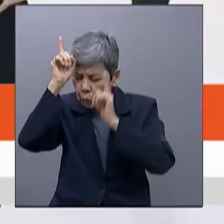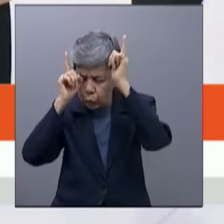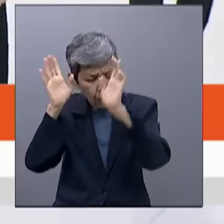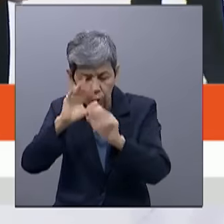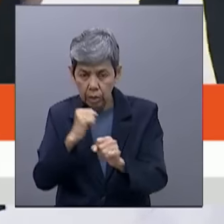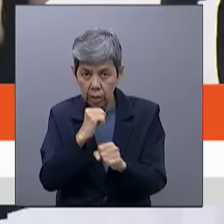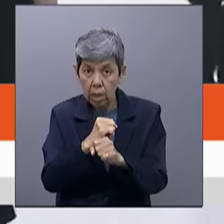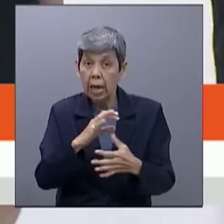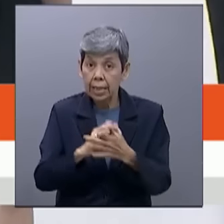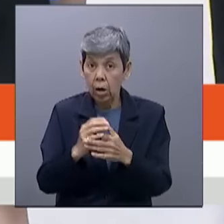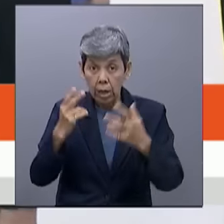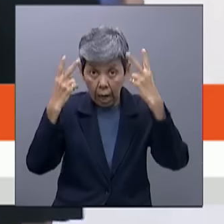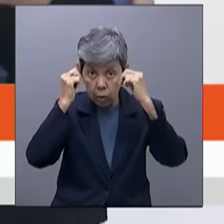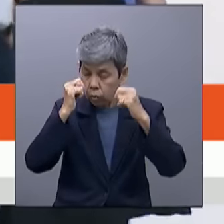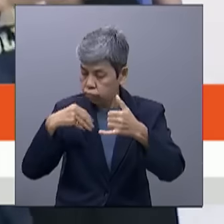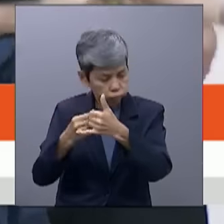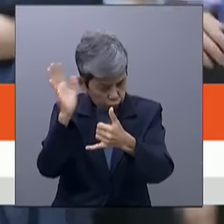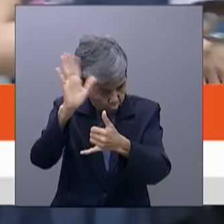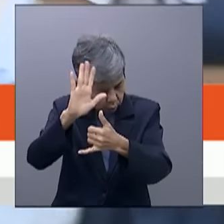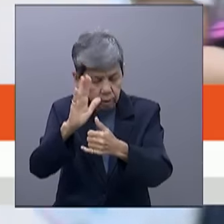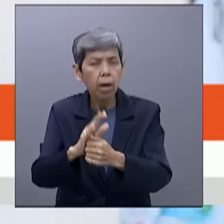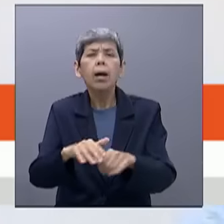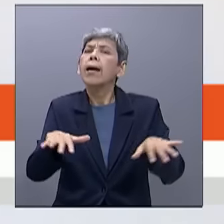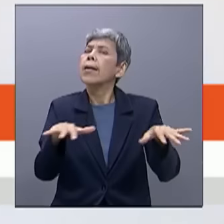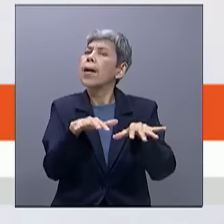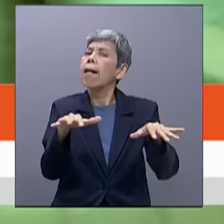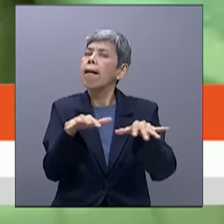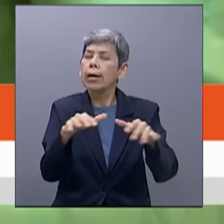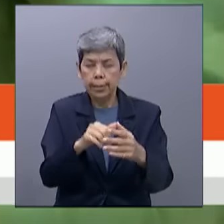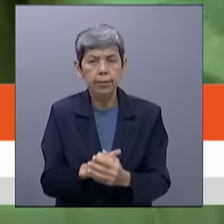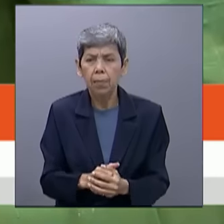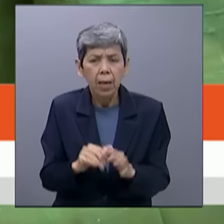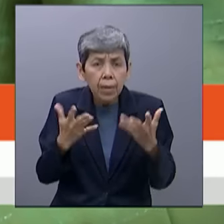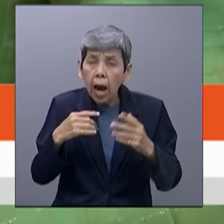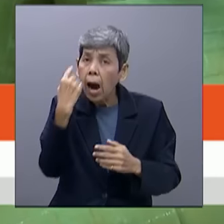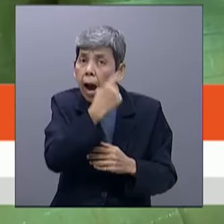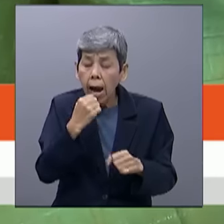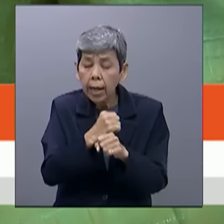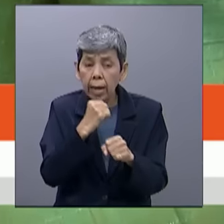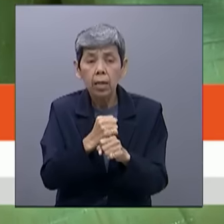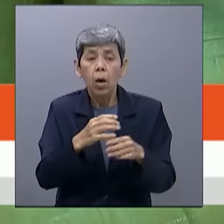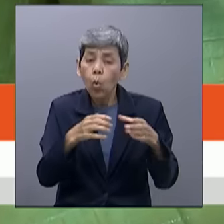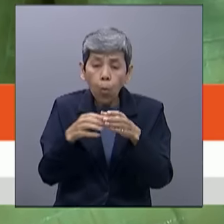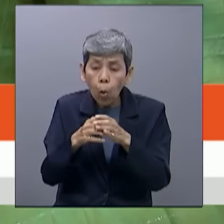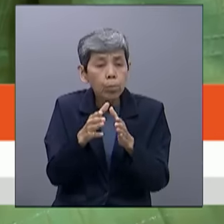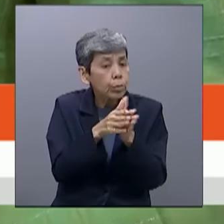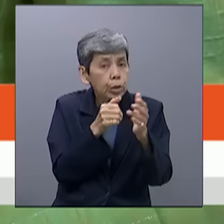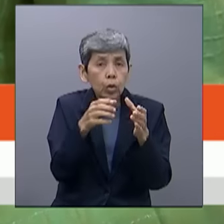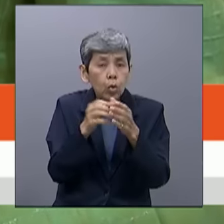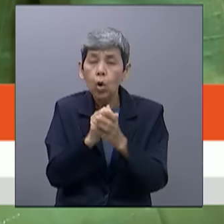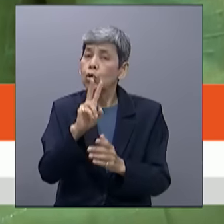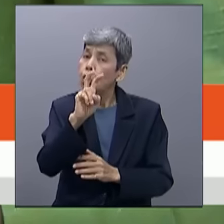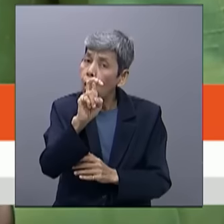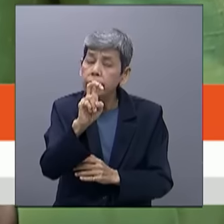ำนาจโหวตนายกแล้วเนี่ยมันเข้าภาวะปกติเลยไม่ว่าจะเป็นสีในได้เสียงมาถึง200